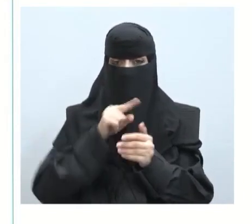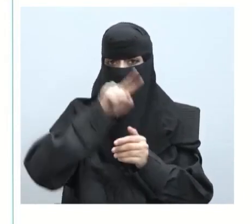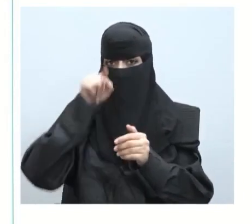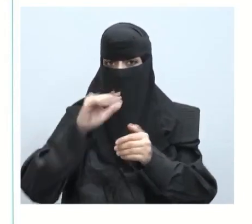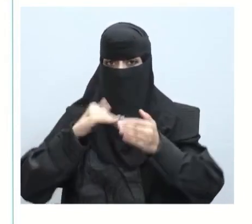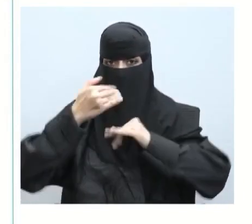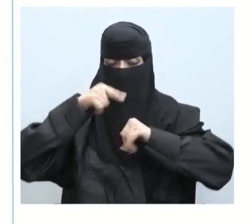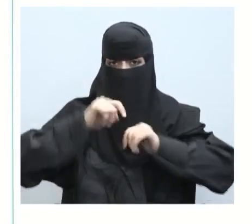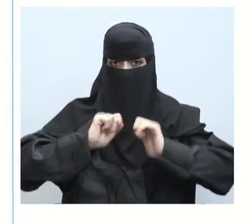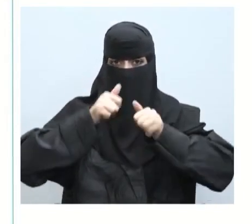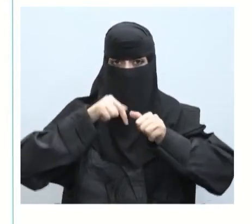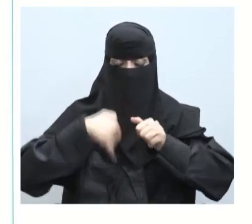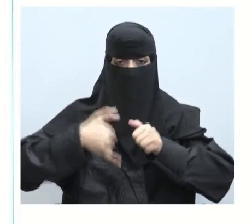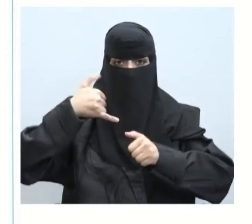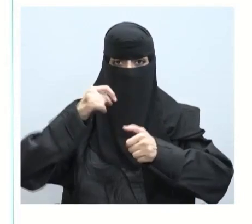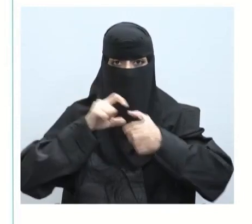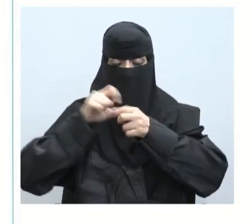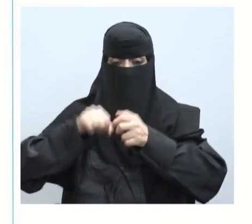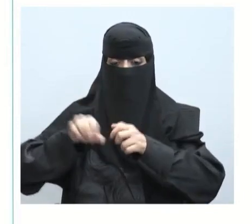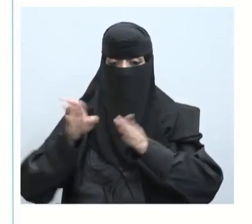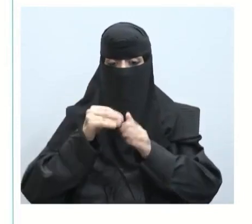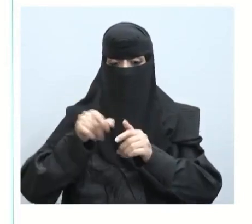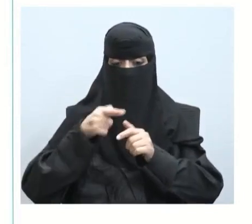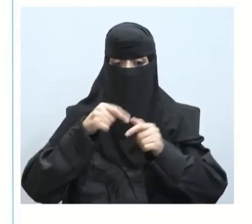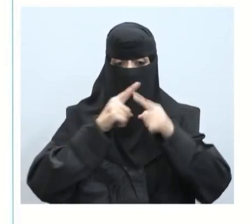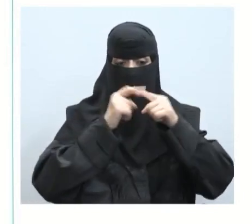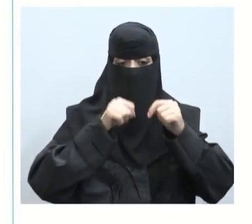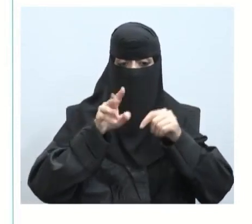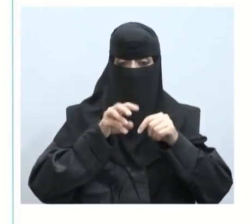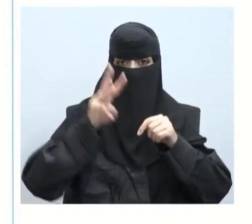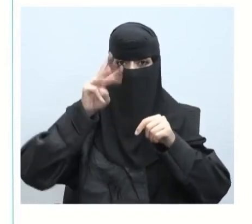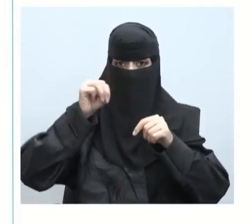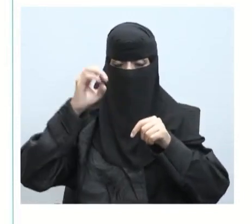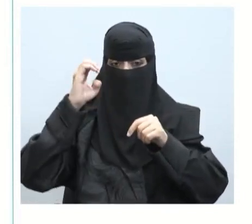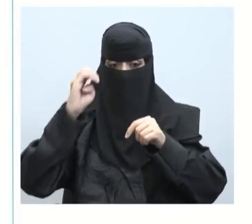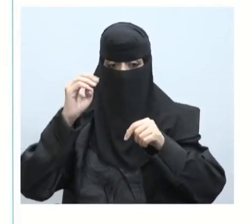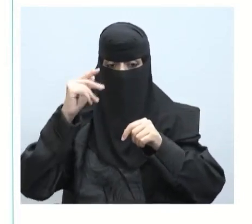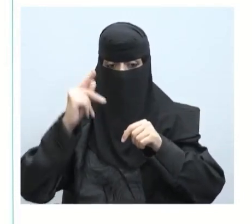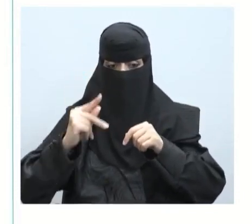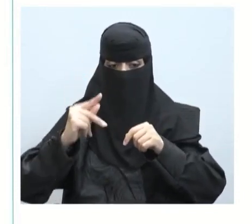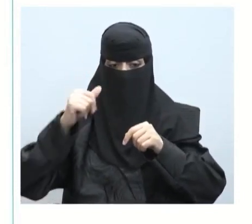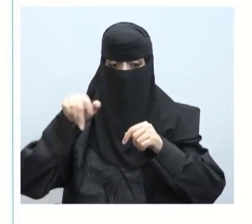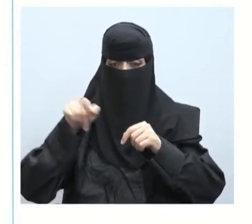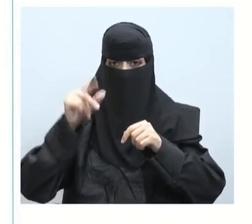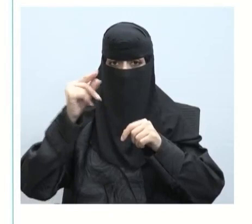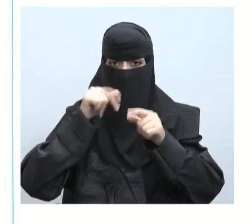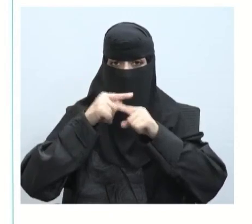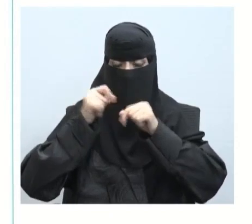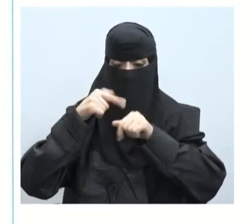بعد ذلك سوف نقوم بالاتصال بوسيط الـ EMAX العام. سنقوم بفتح البرنامج من قائمة ابدأ،